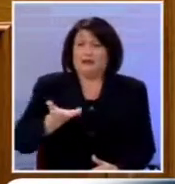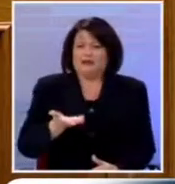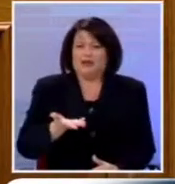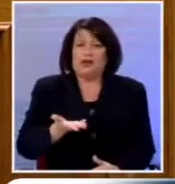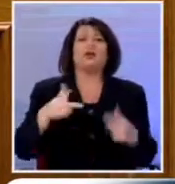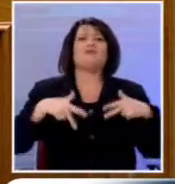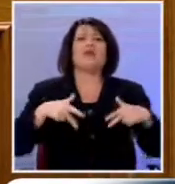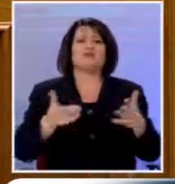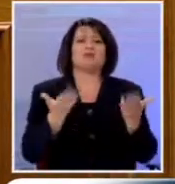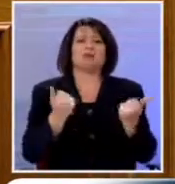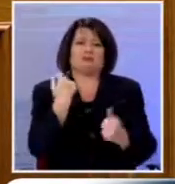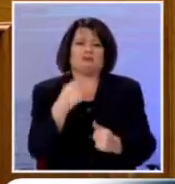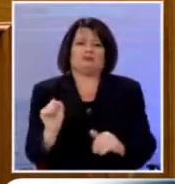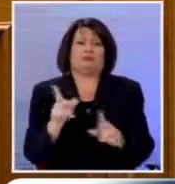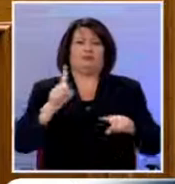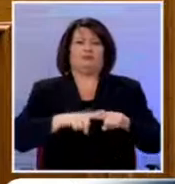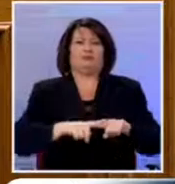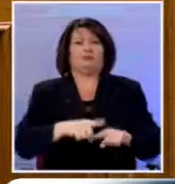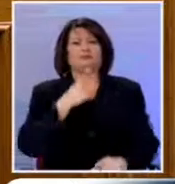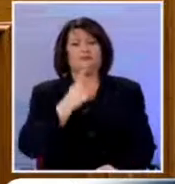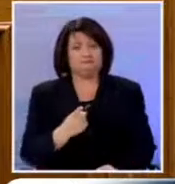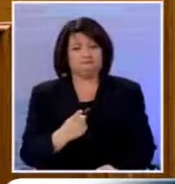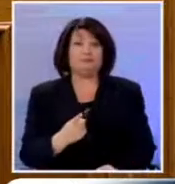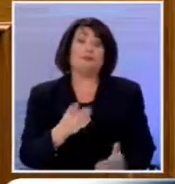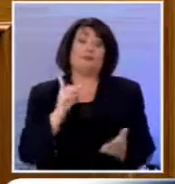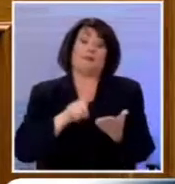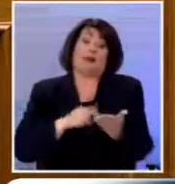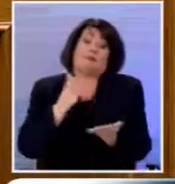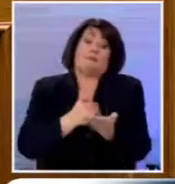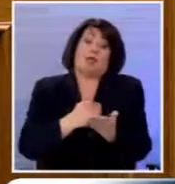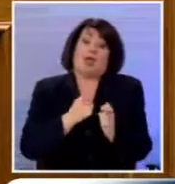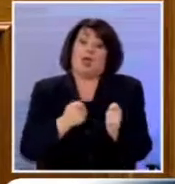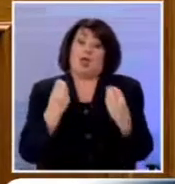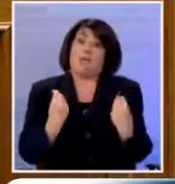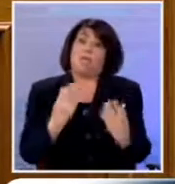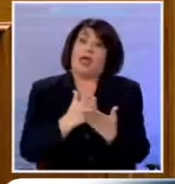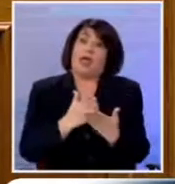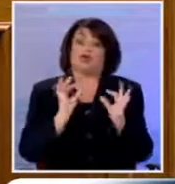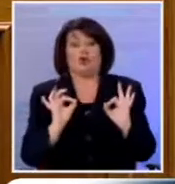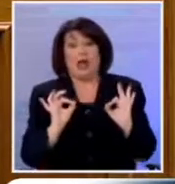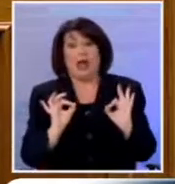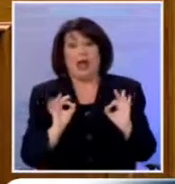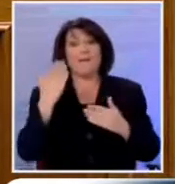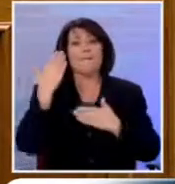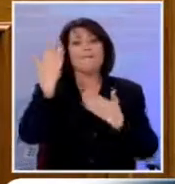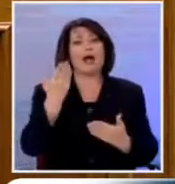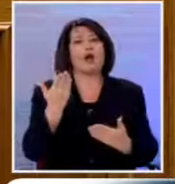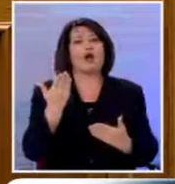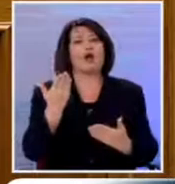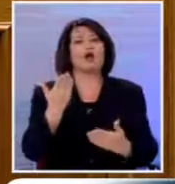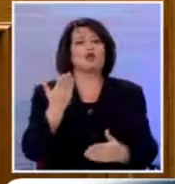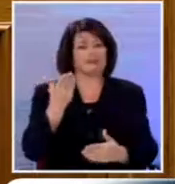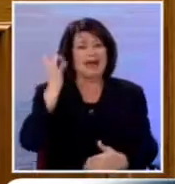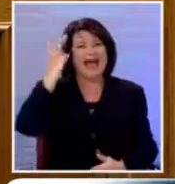απούσα. Παν μέτρων άριστο ψελίζουν και ψηφίζουν παρόν στην πρόταση της Αργεντινής στον